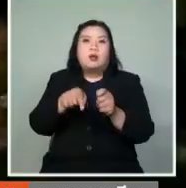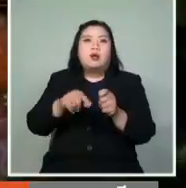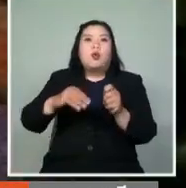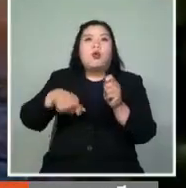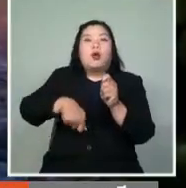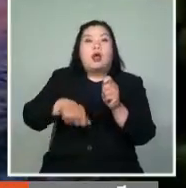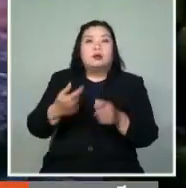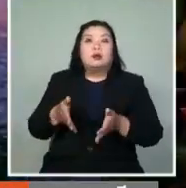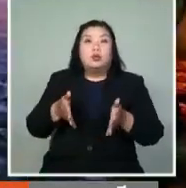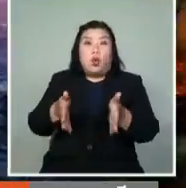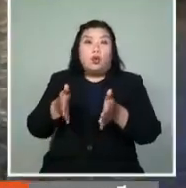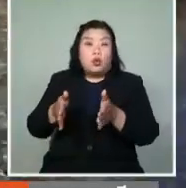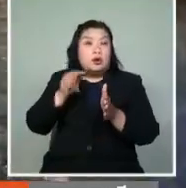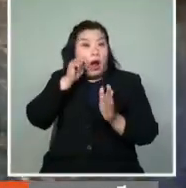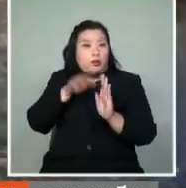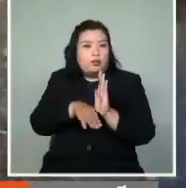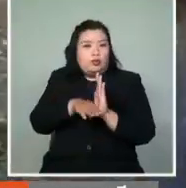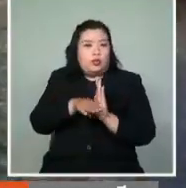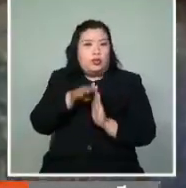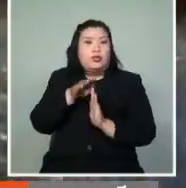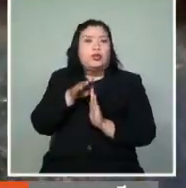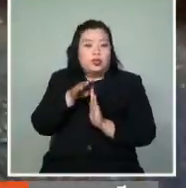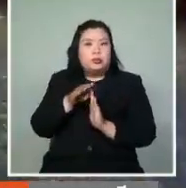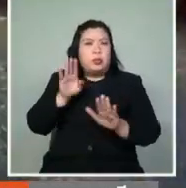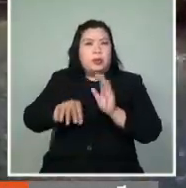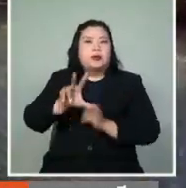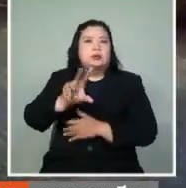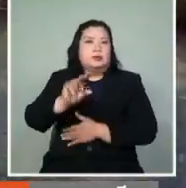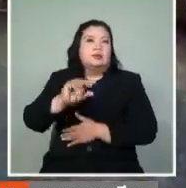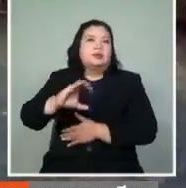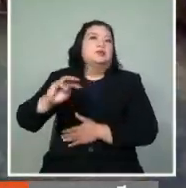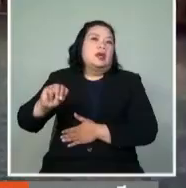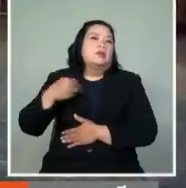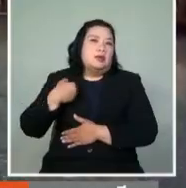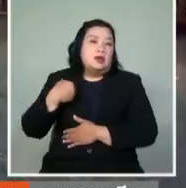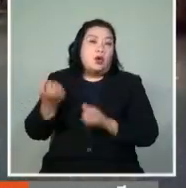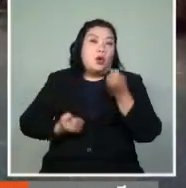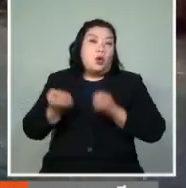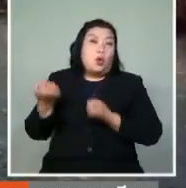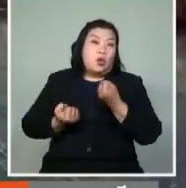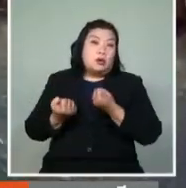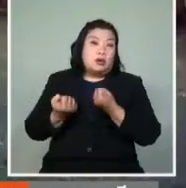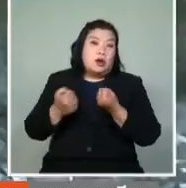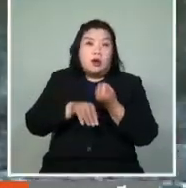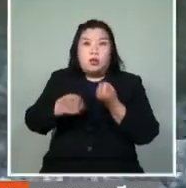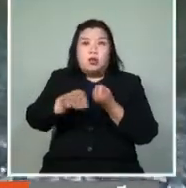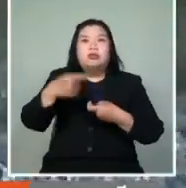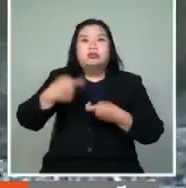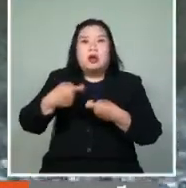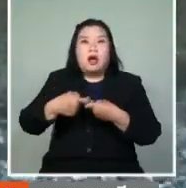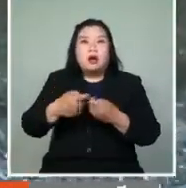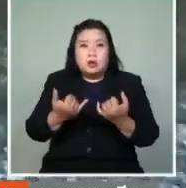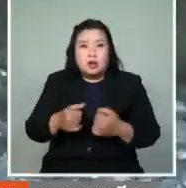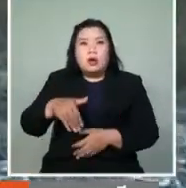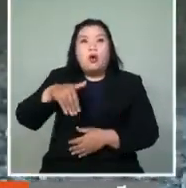าถนนหลายสายมีระดับน้ำท่วมที่สูงกว่า30เซนติเมตรรถยนต์สัญจรผ่านไปมาได้ยากลำบากครับสถานีอุตุนิยมวิ